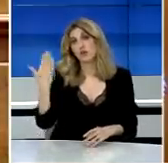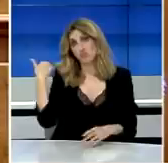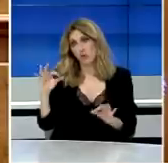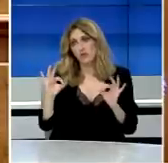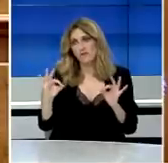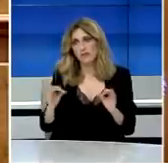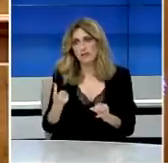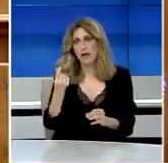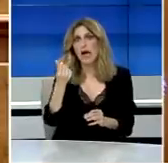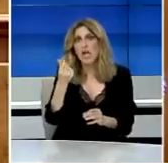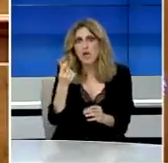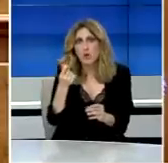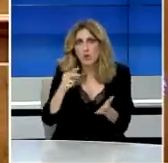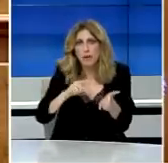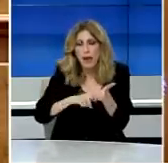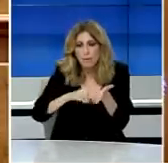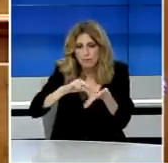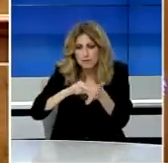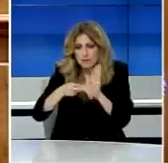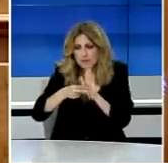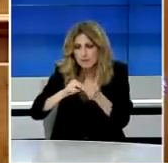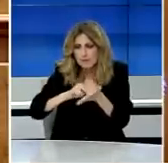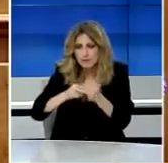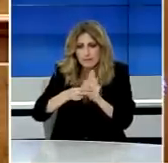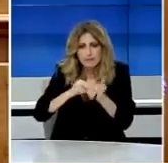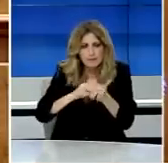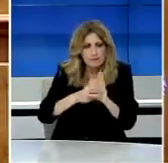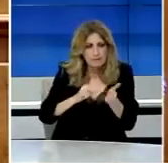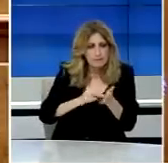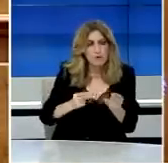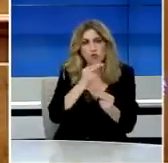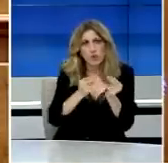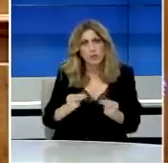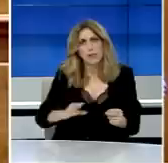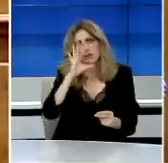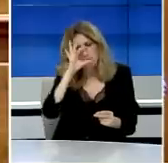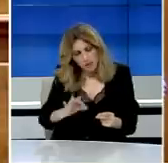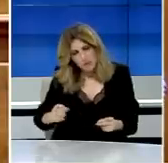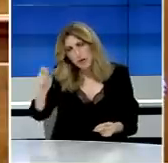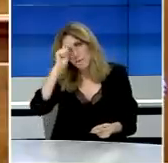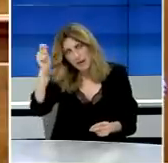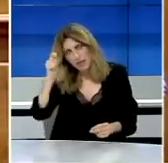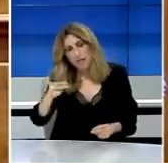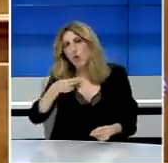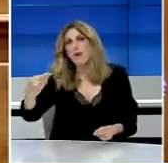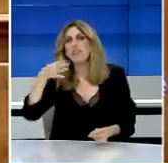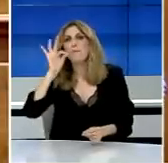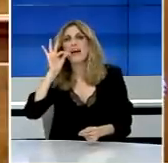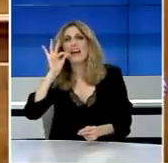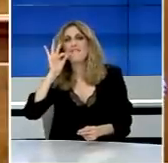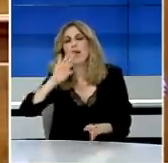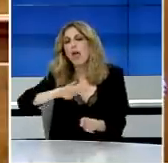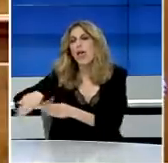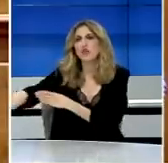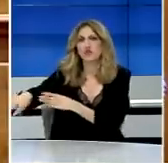περιθώρια και δεν θέλαμε να εκτροχιαστούμε, αφήσαμε έξω πράγματι τον καφέ. Ναι, αλήθεια είναι αυτό. Και τι κάνατε εσείς